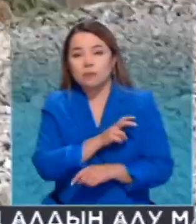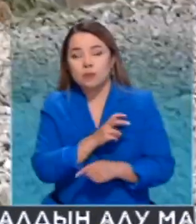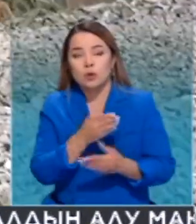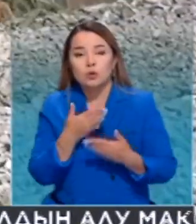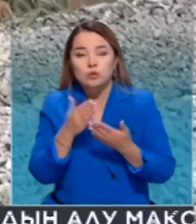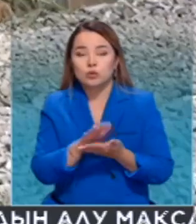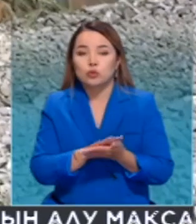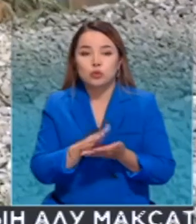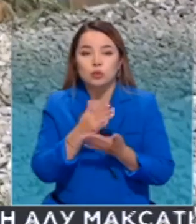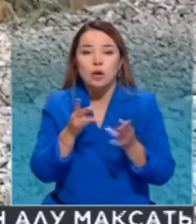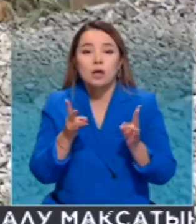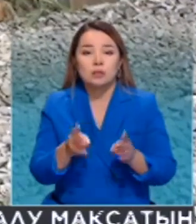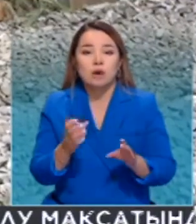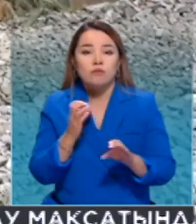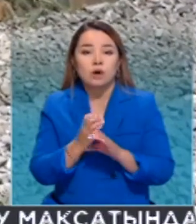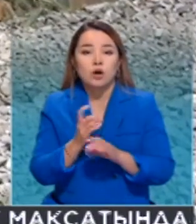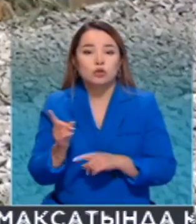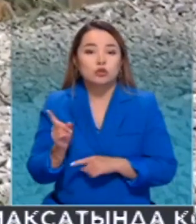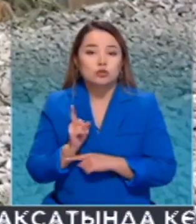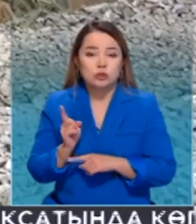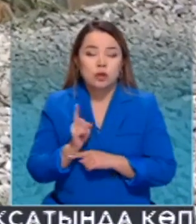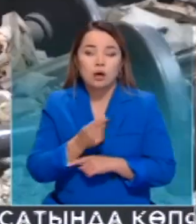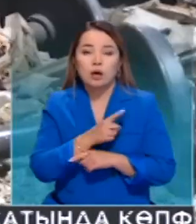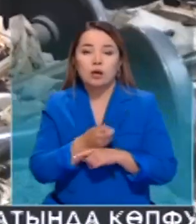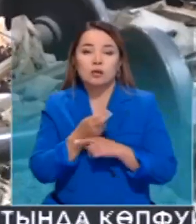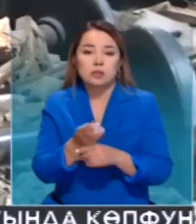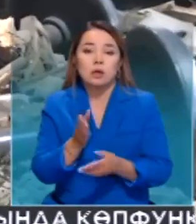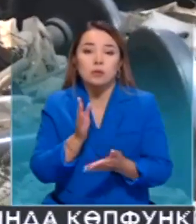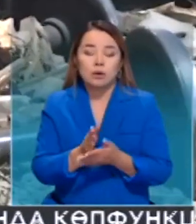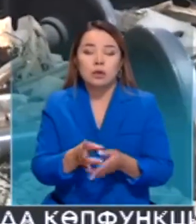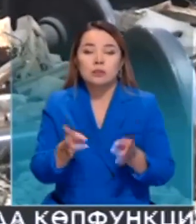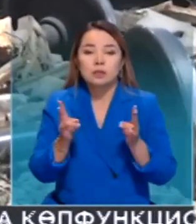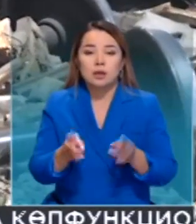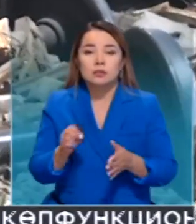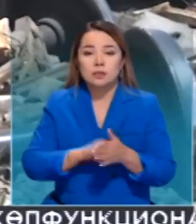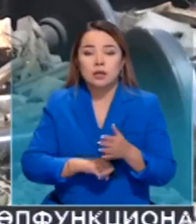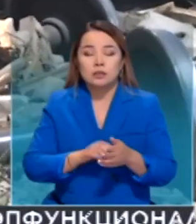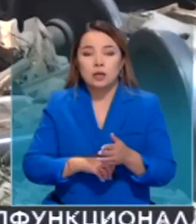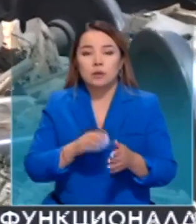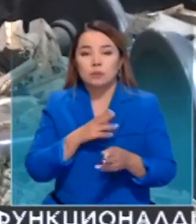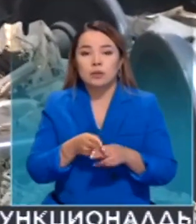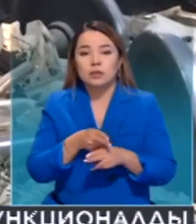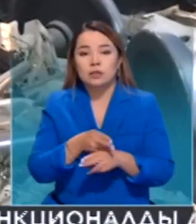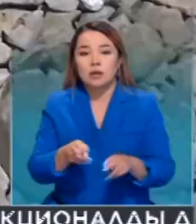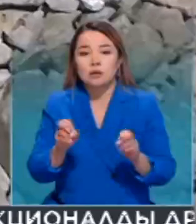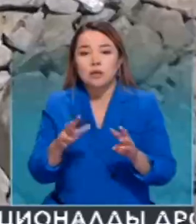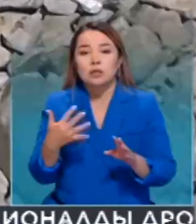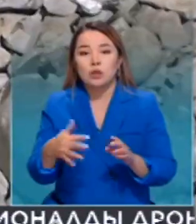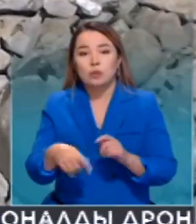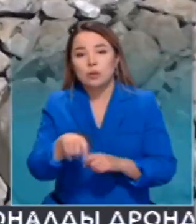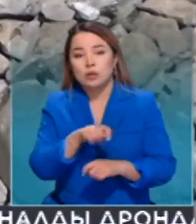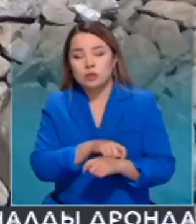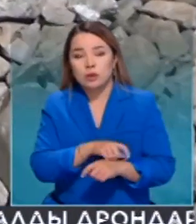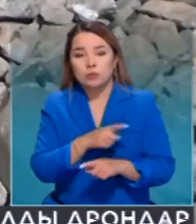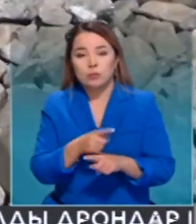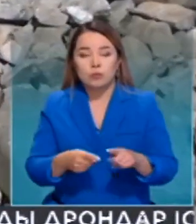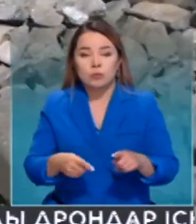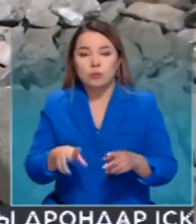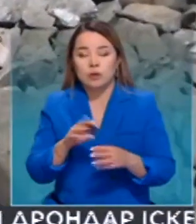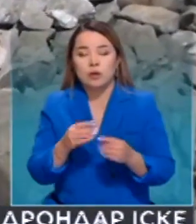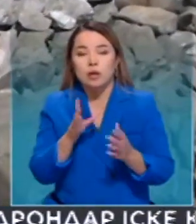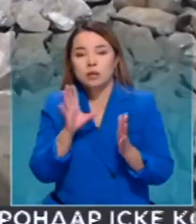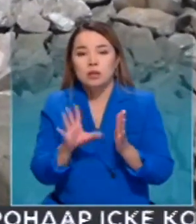жүгінгендер жоқ, ал жарақат алған вагон күзетшісі ауруханада. Апат салдарынан рельстің 50 метр бөлігі бүлініп, бірнеше электр